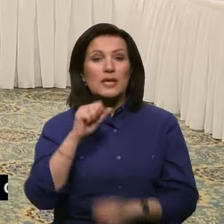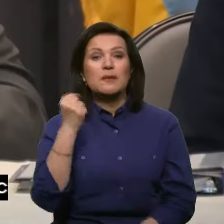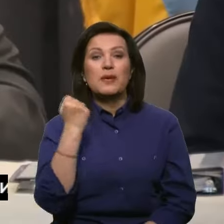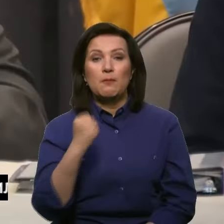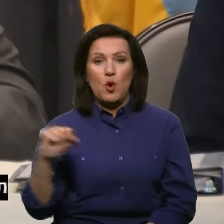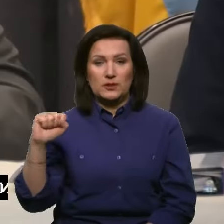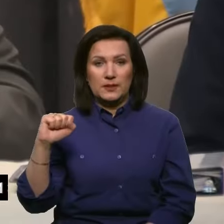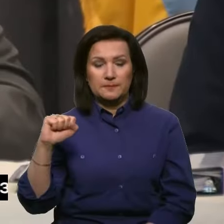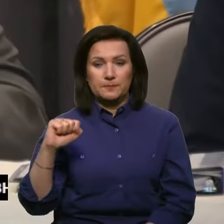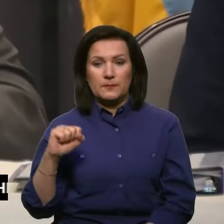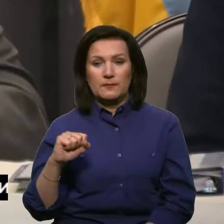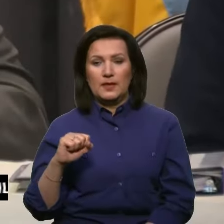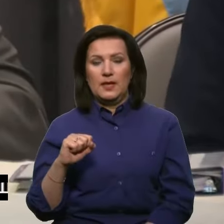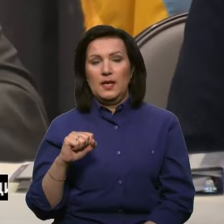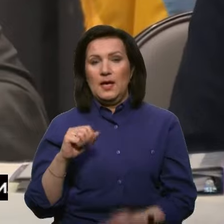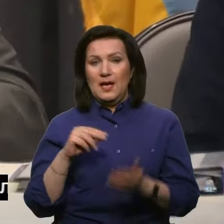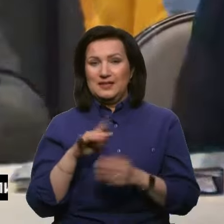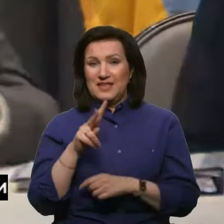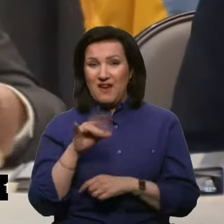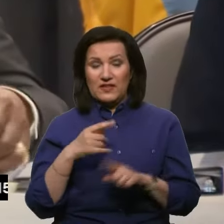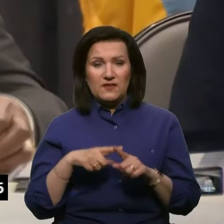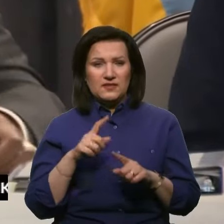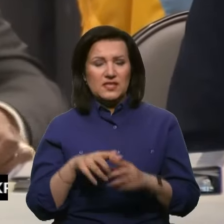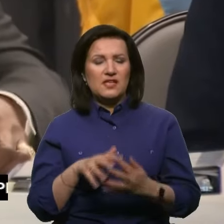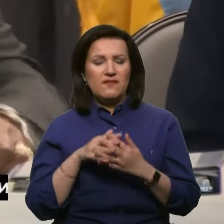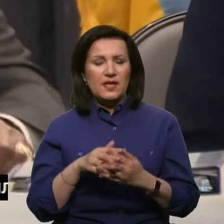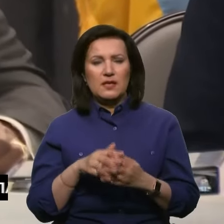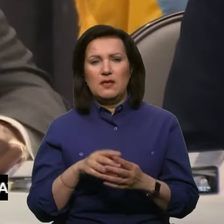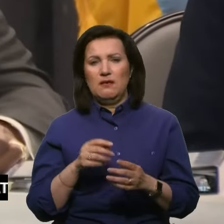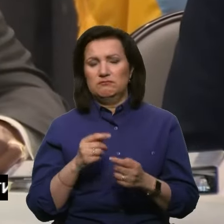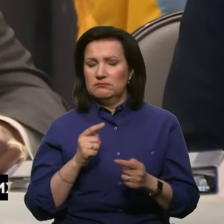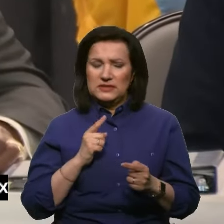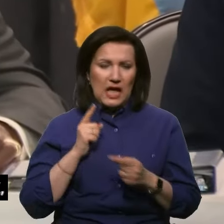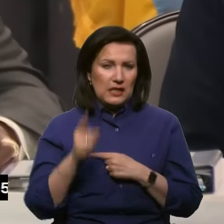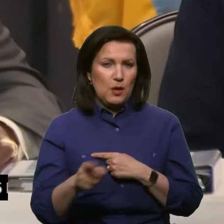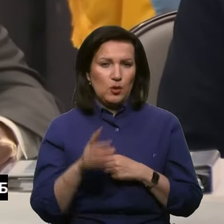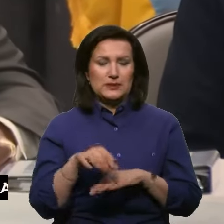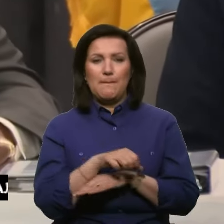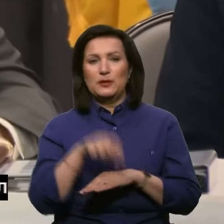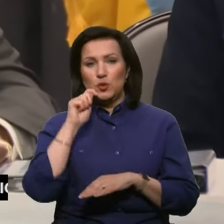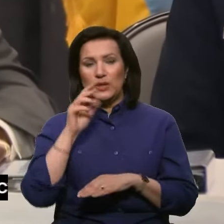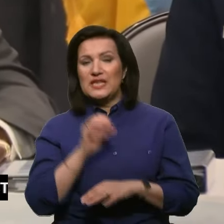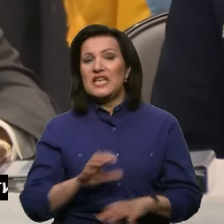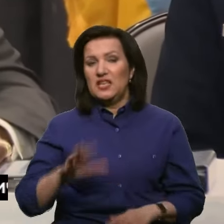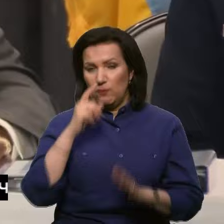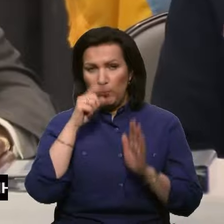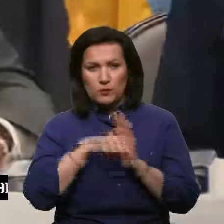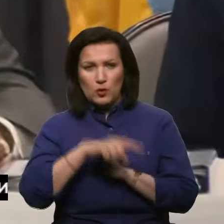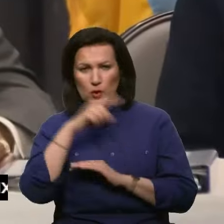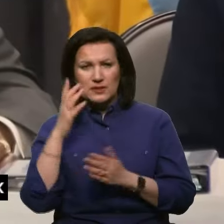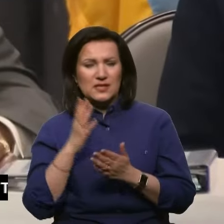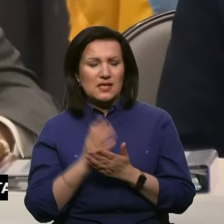перемогти. Ставки у цій війні сягають далеко за межі України, ба навіть Європи. Вторгнення Росії